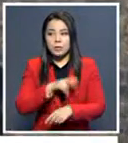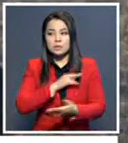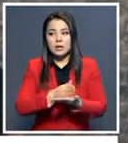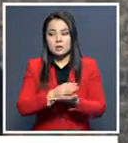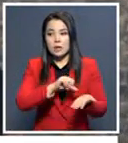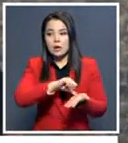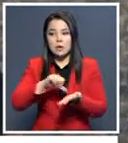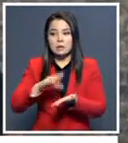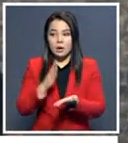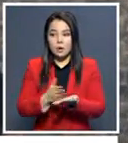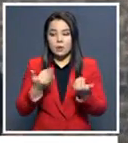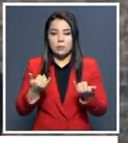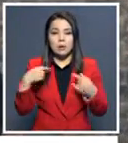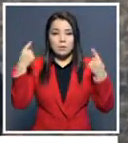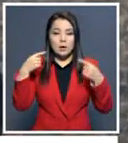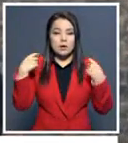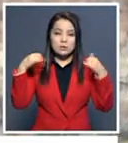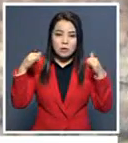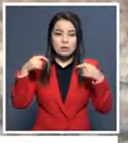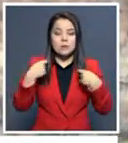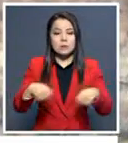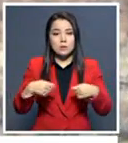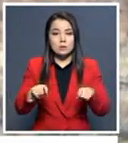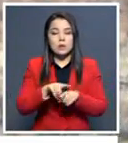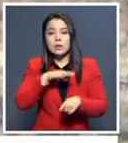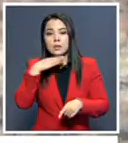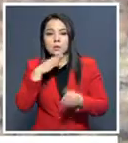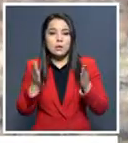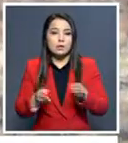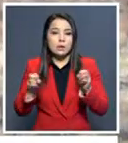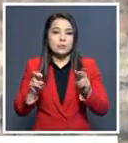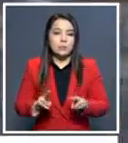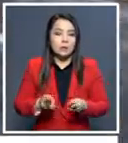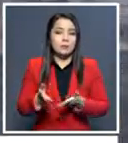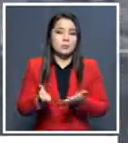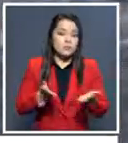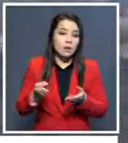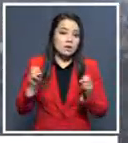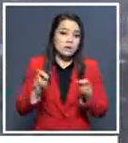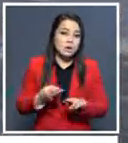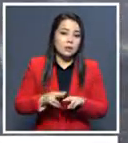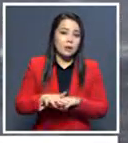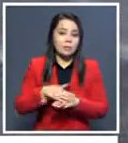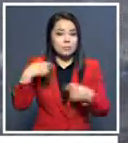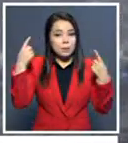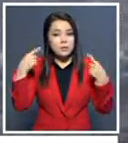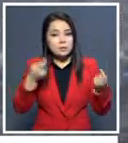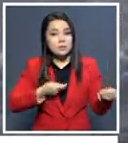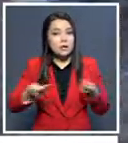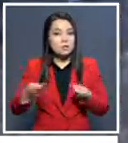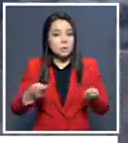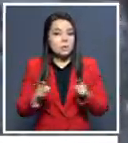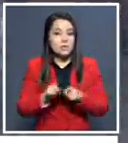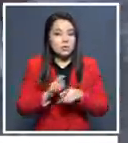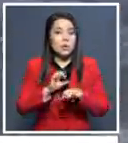қызметкерлері қатысты. Олар мал сату орындары, ет өңдейтін кәсіпорындар мен қасапханаларды, мал тасымалдайтын көліктерді тексеріп